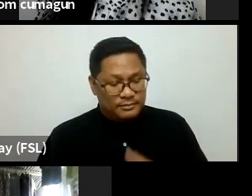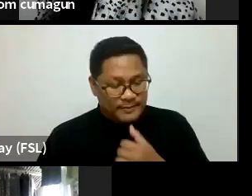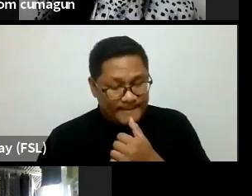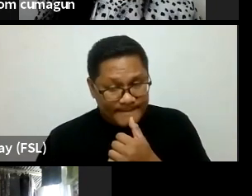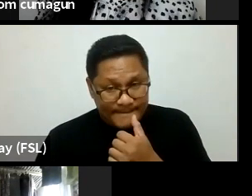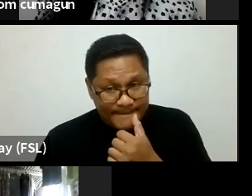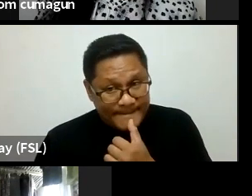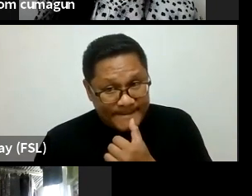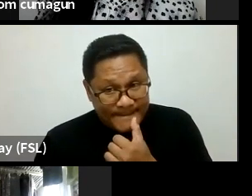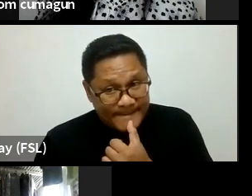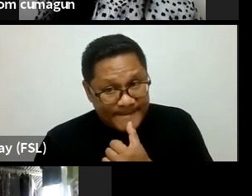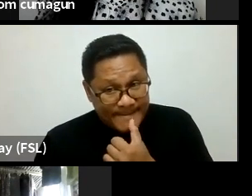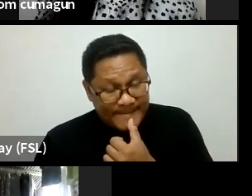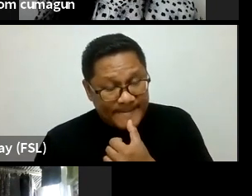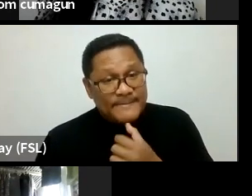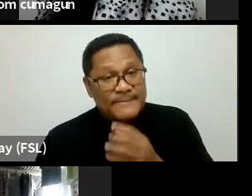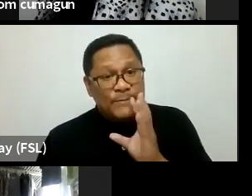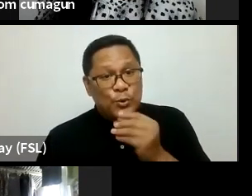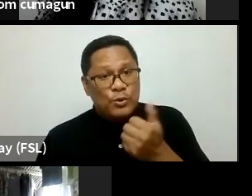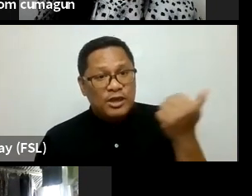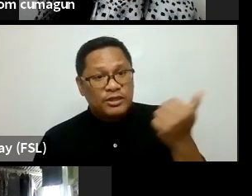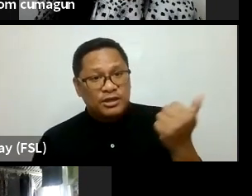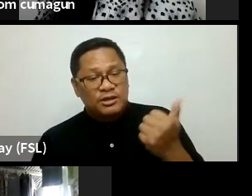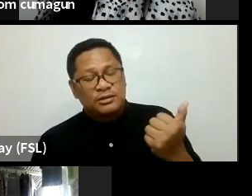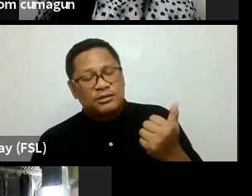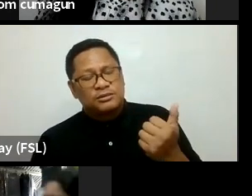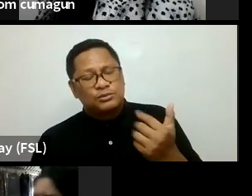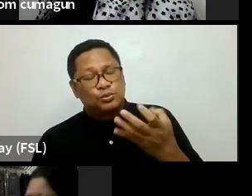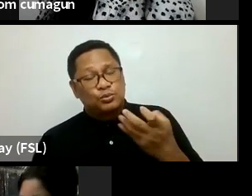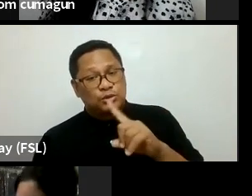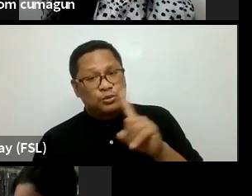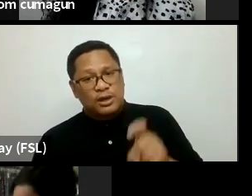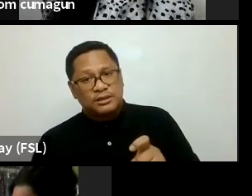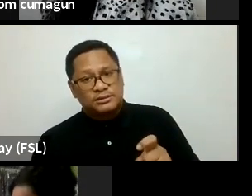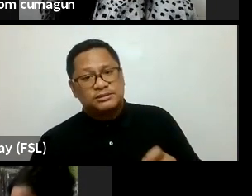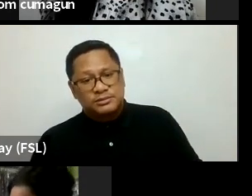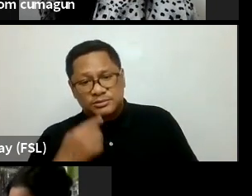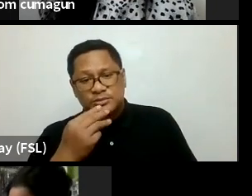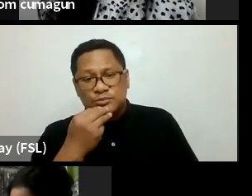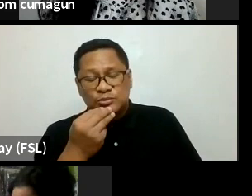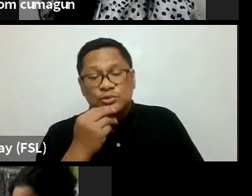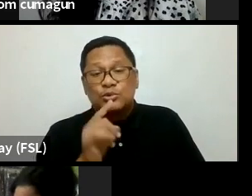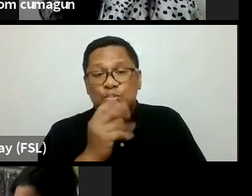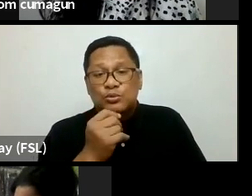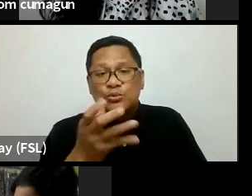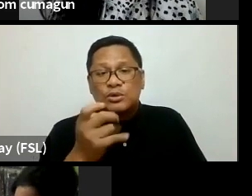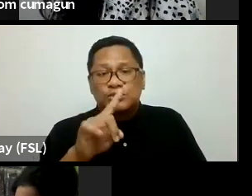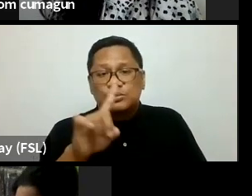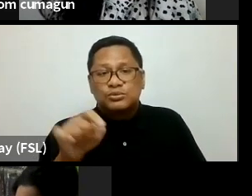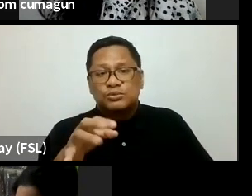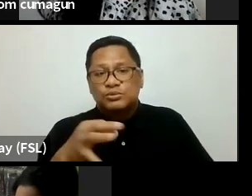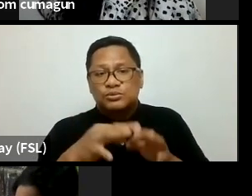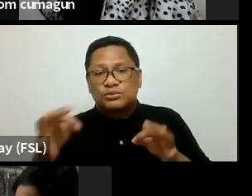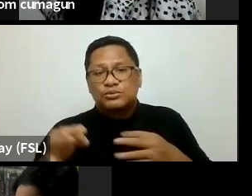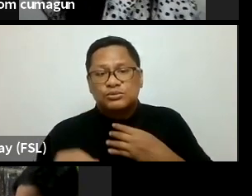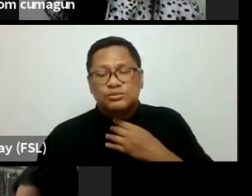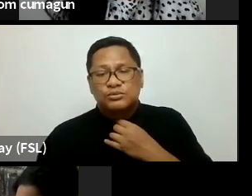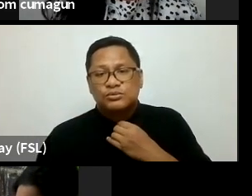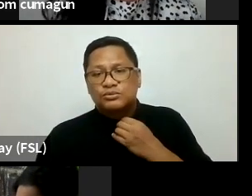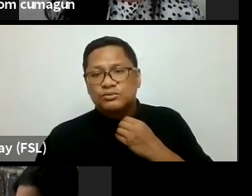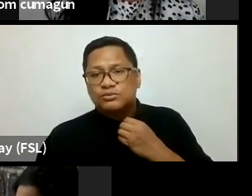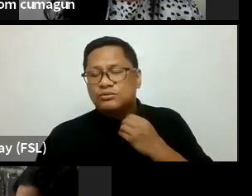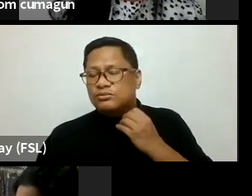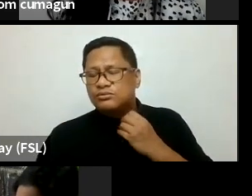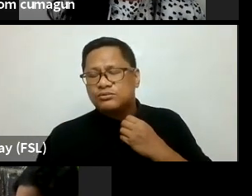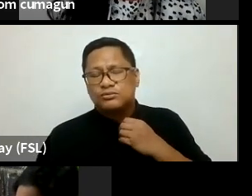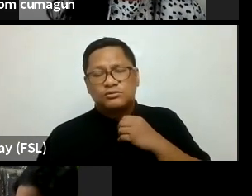Sige. So, sino gustong, mute muna kita, ha? Sino gustong sumagot ulit nun? What do you really know about